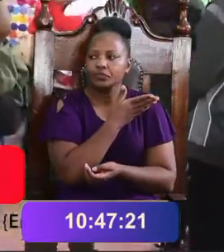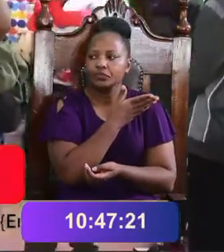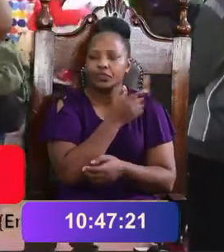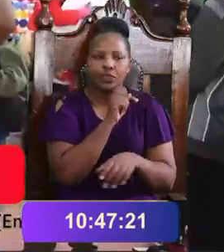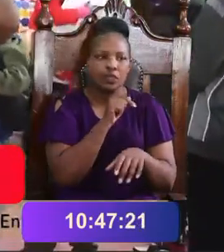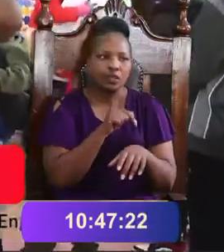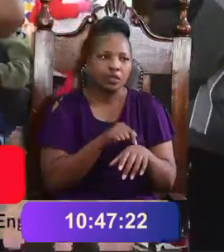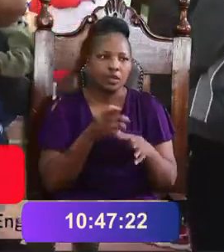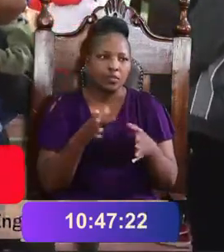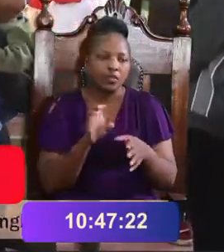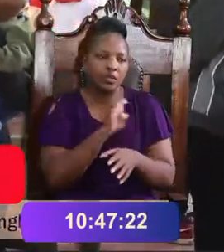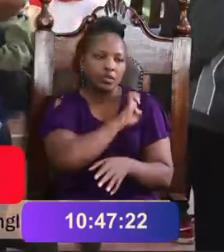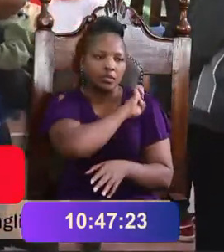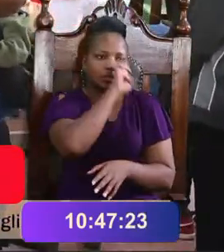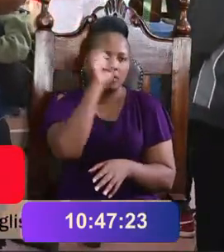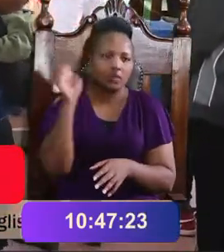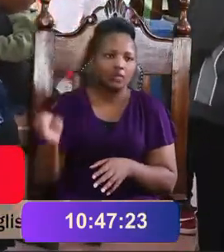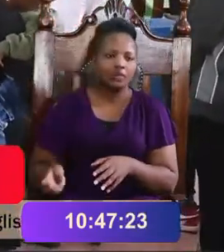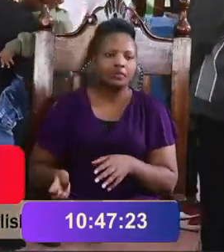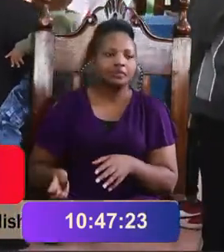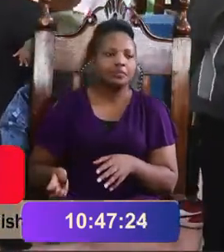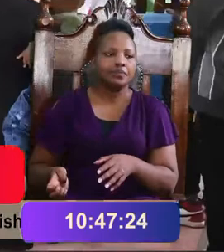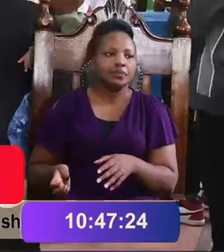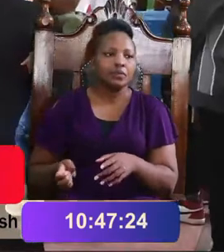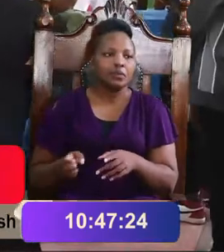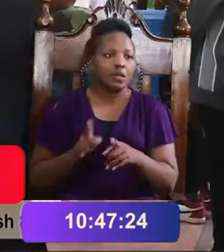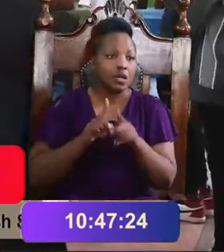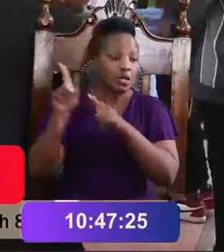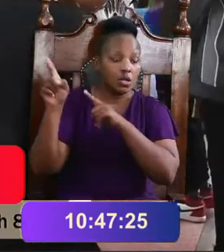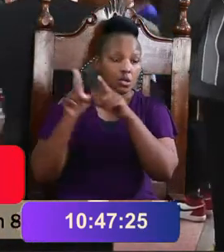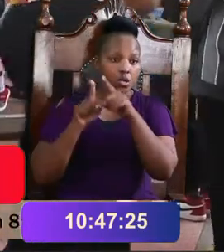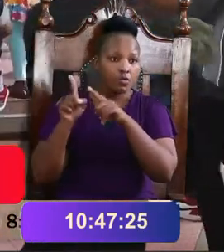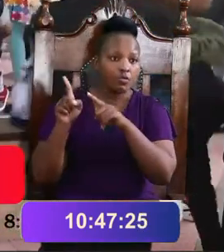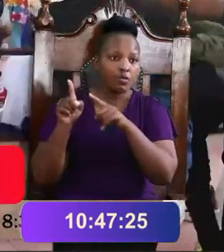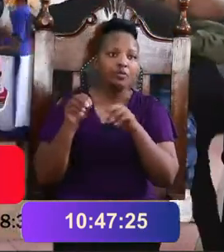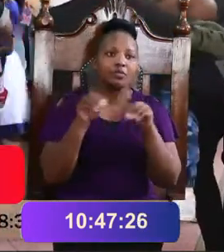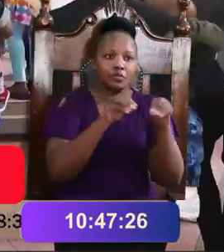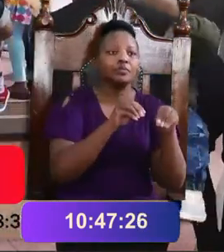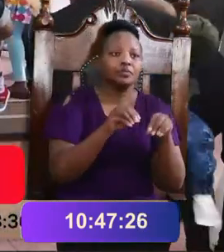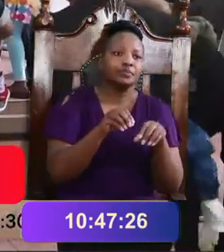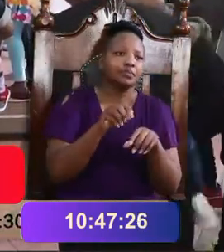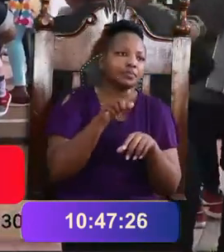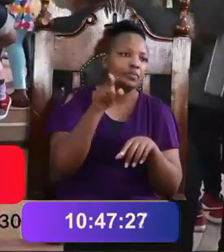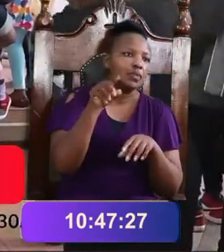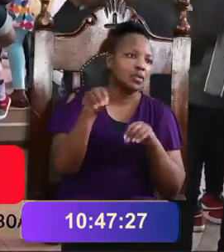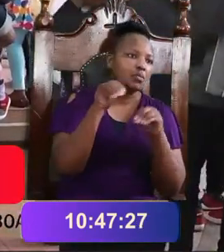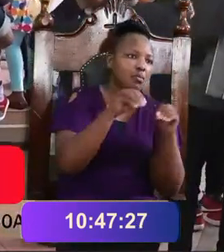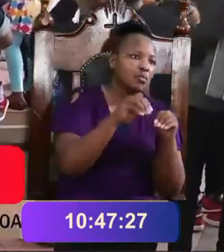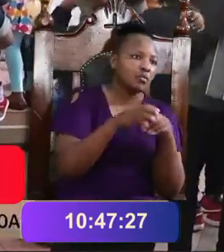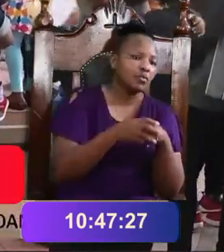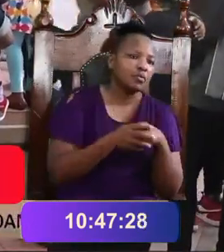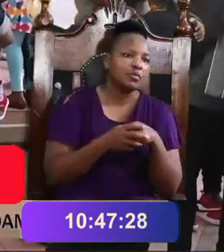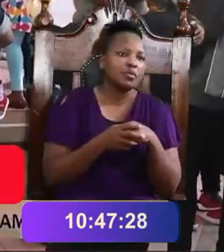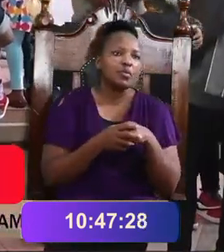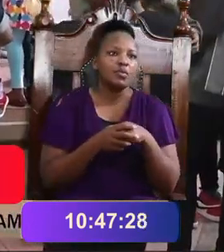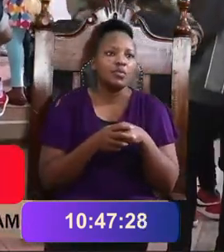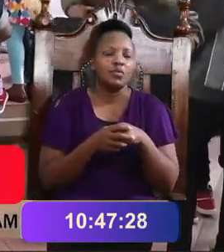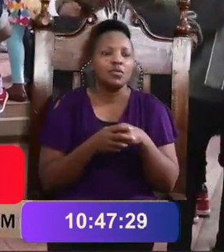wakati huu wa Easter wanasafiri kule Dar es Salaam.